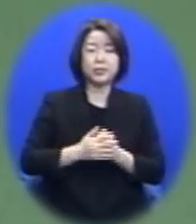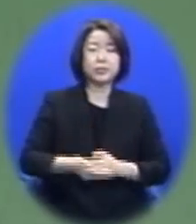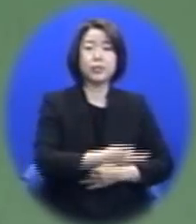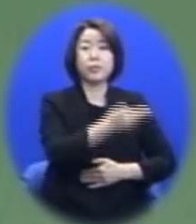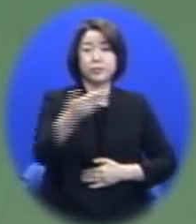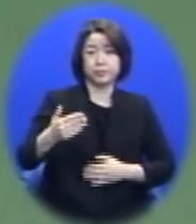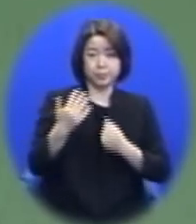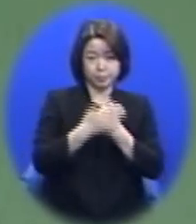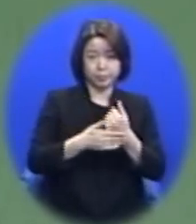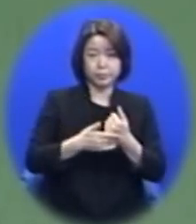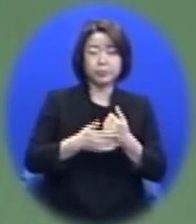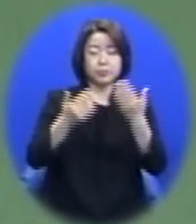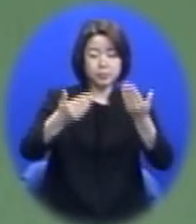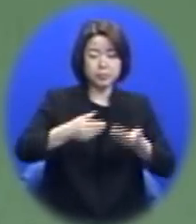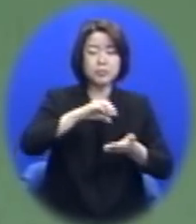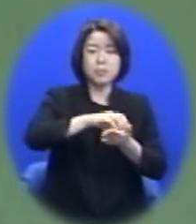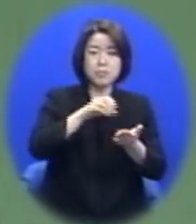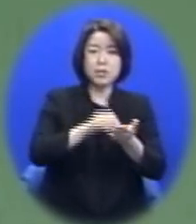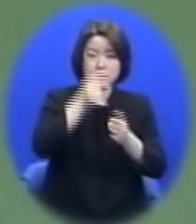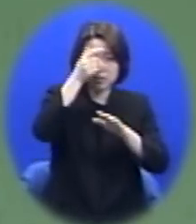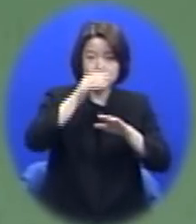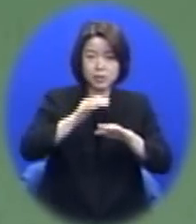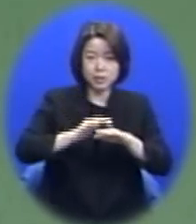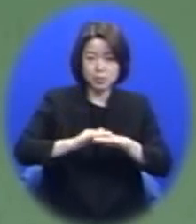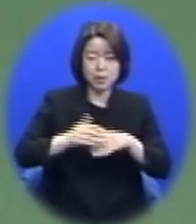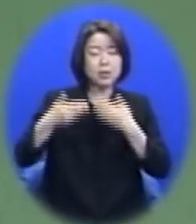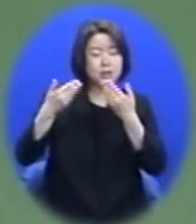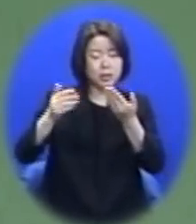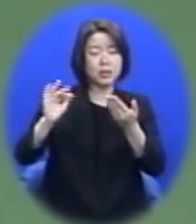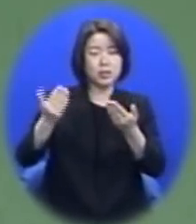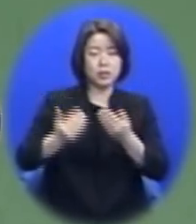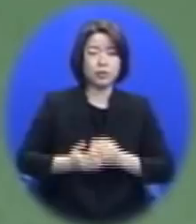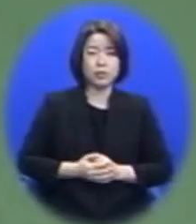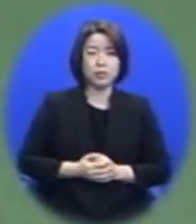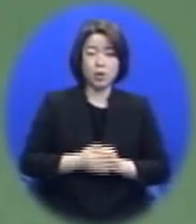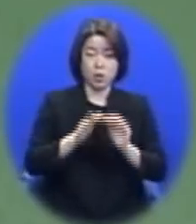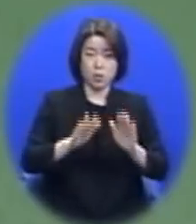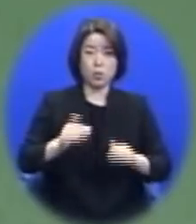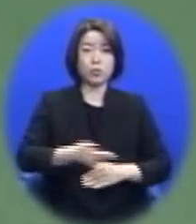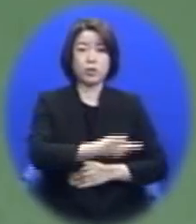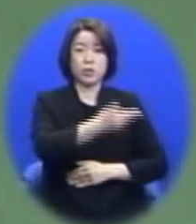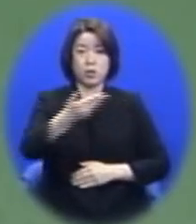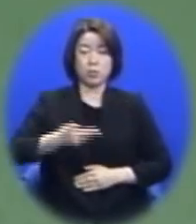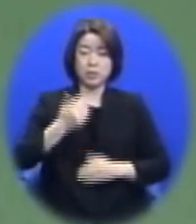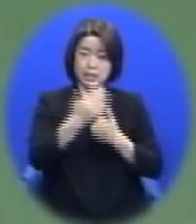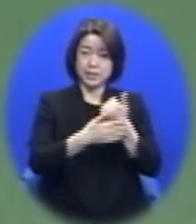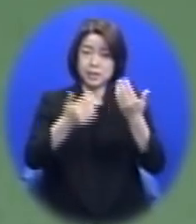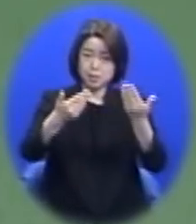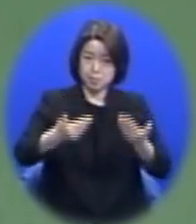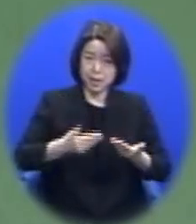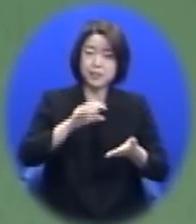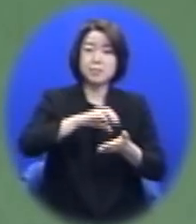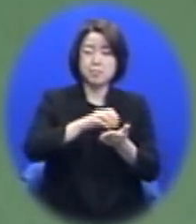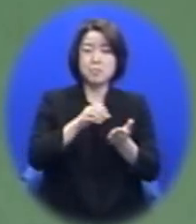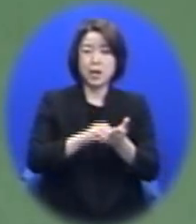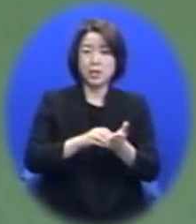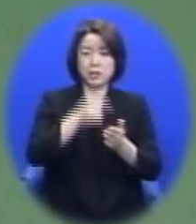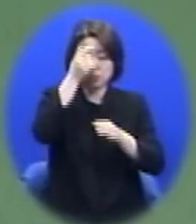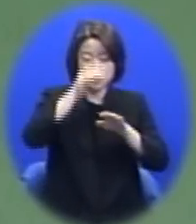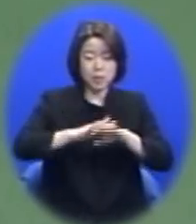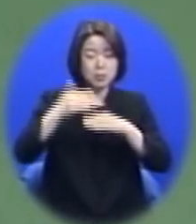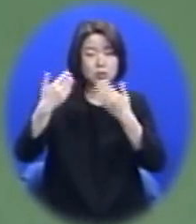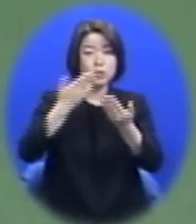은혜 받은 만큼 예배가 되는 겁니다. 오늘 여러분이 은혜 받은 만큼 그렇게 예배